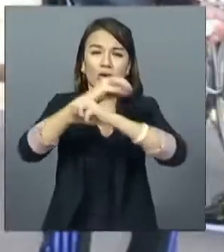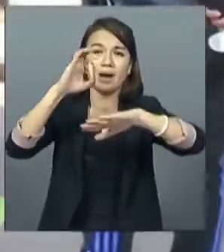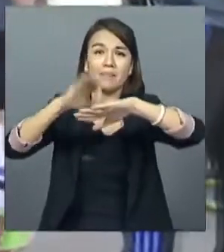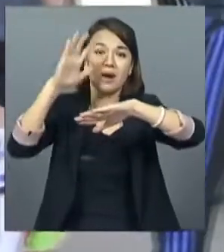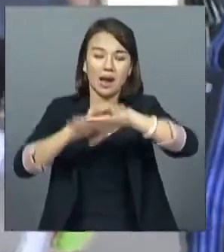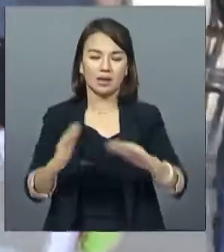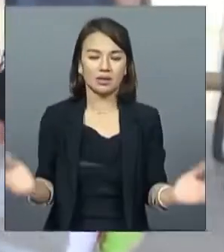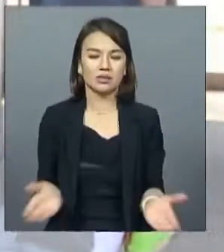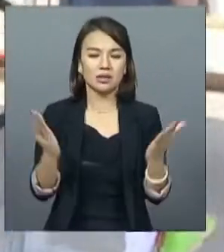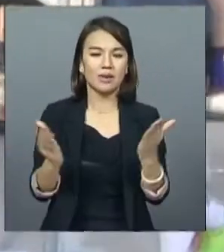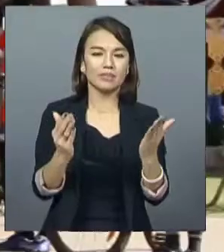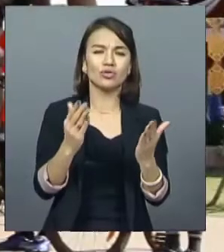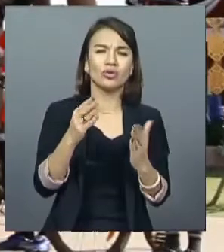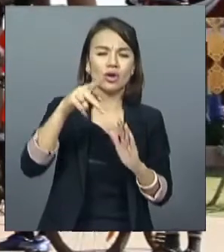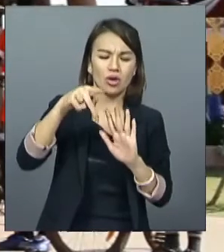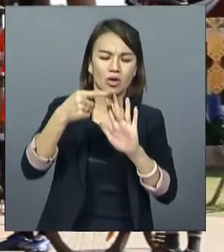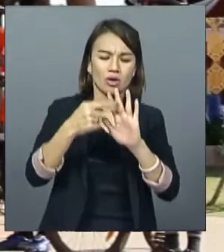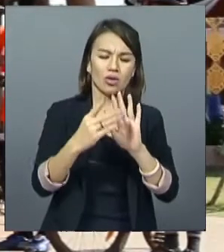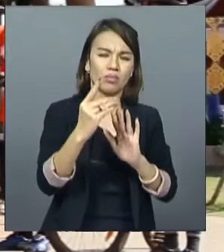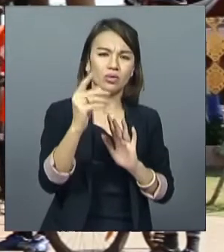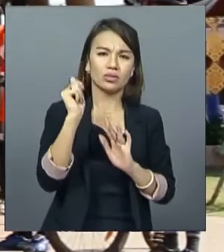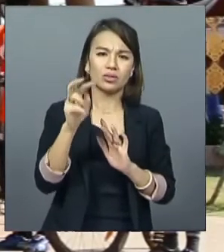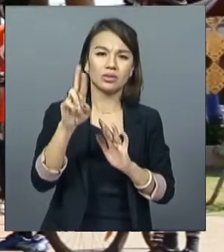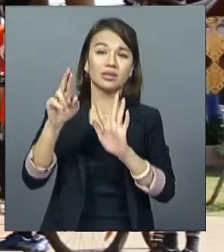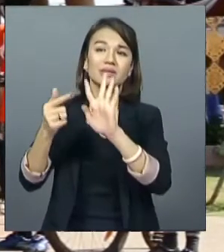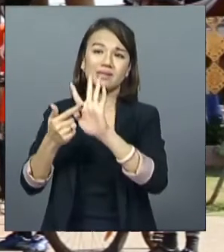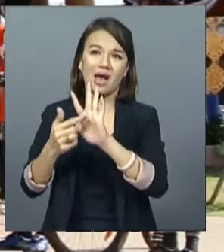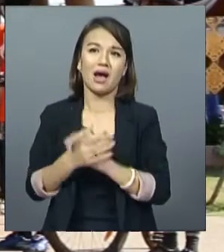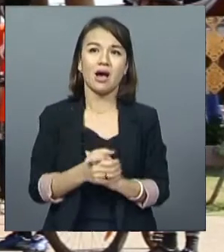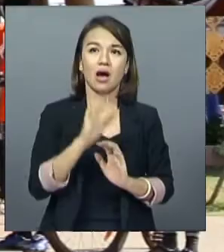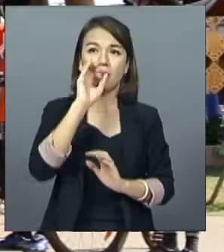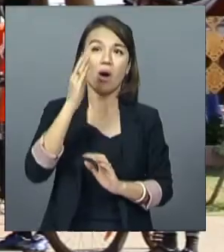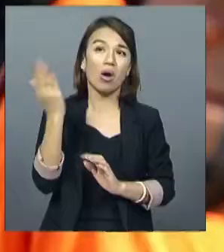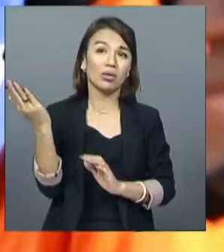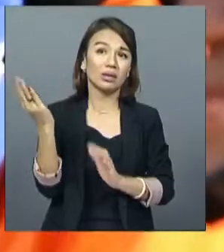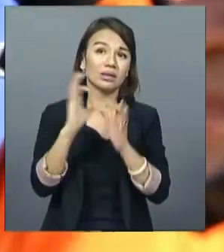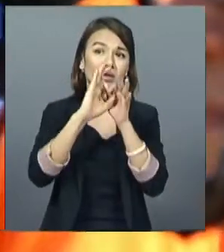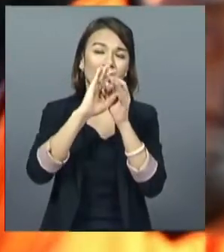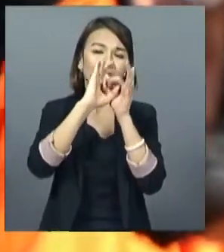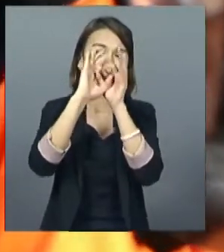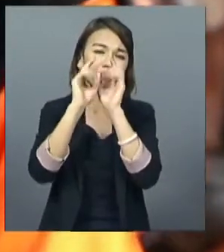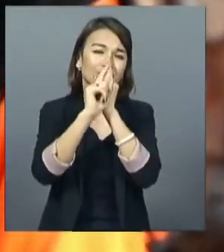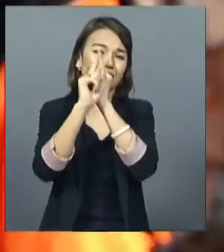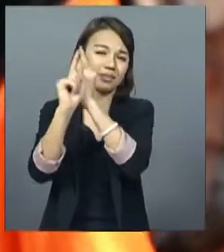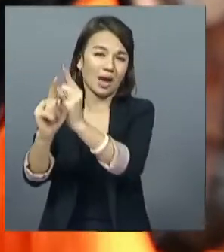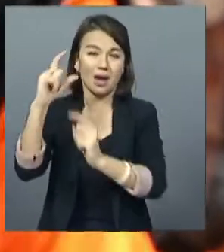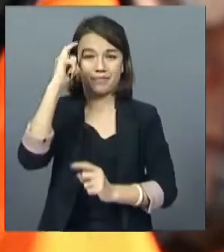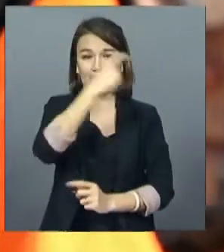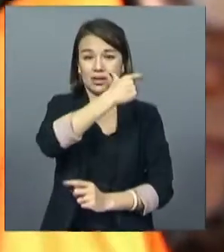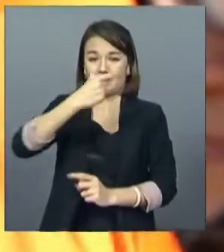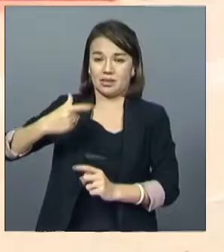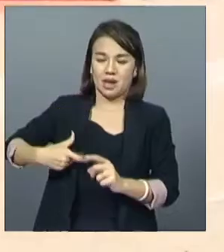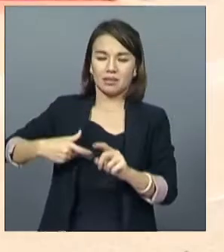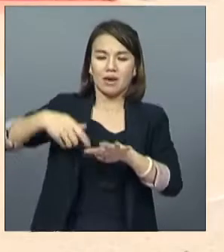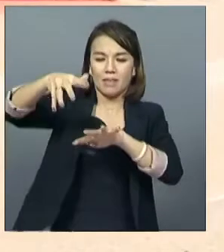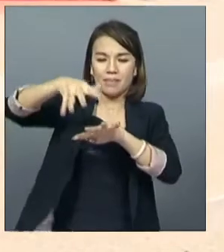ในไฮไลท์ของงานตามหอยพ่อหลวงมหัศจรรย์ถิ่นผู้ไทยราชินีไหมแพรวาครั้งที่2ที่ศูนย์